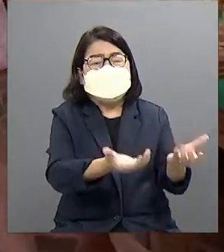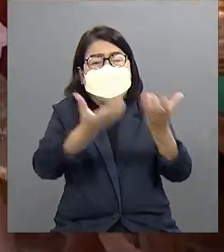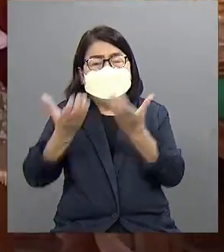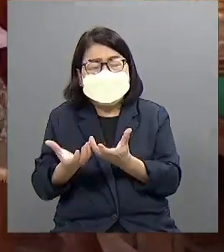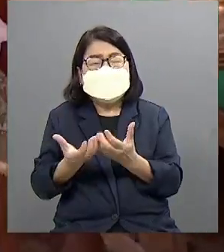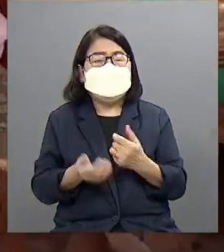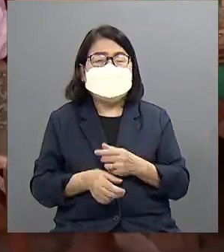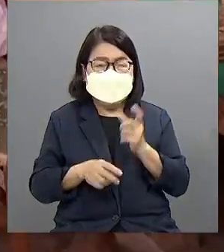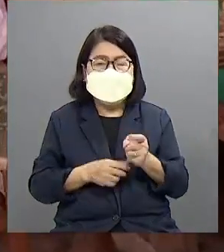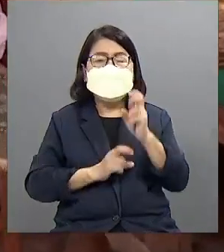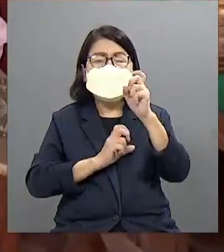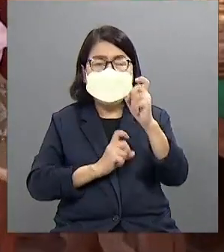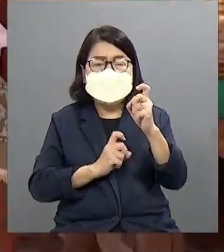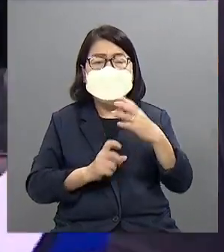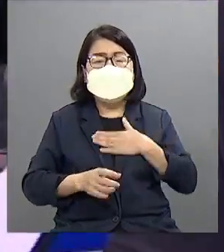ากๆนะคะ